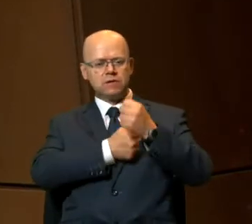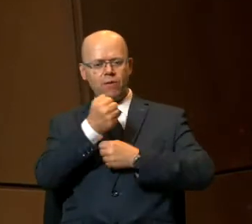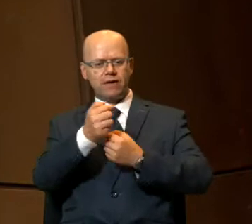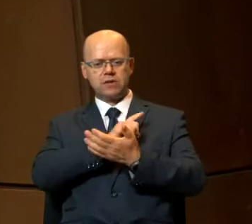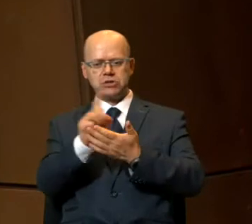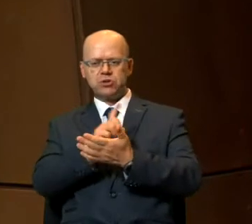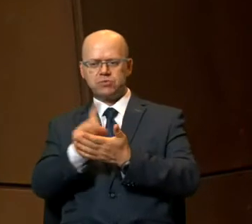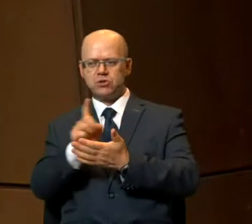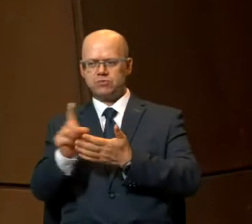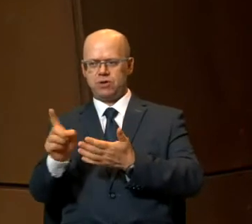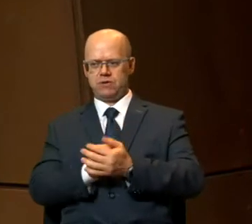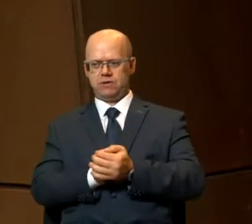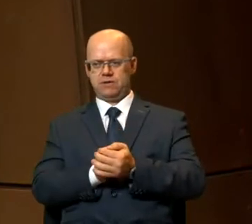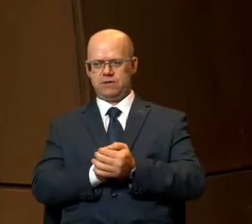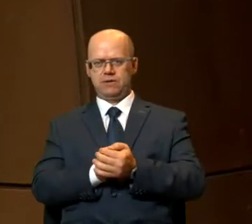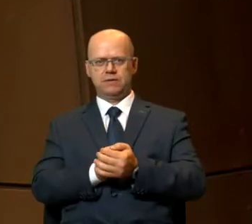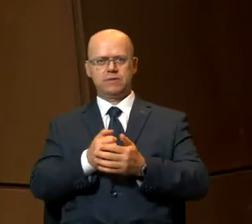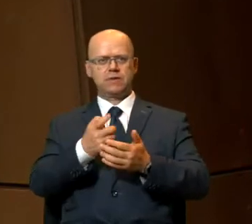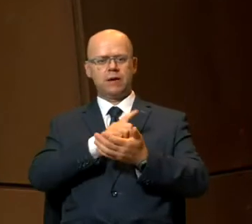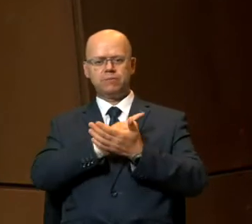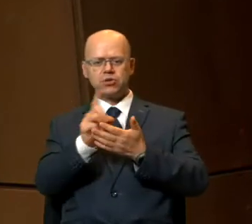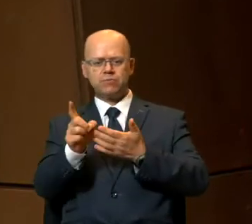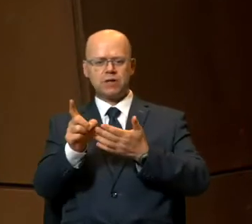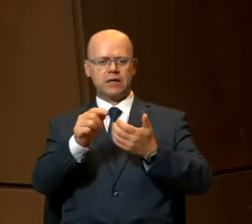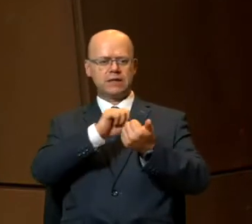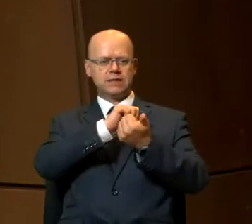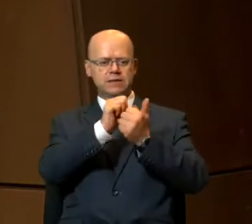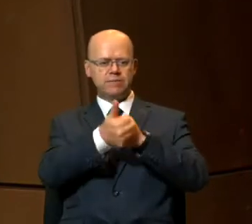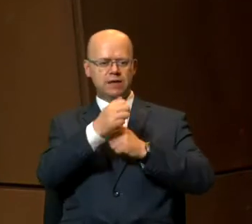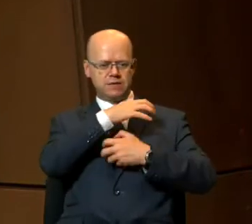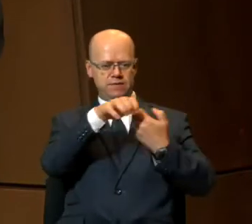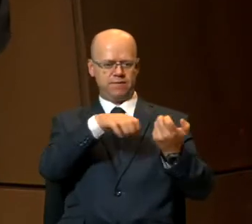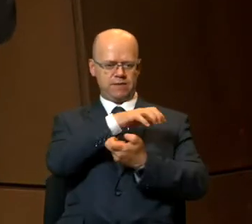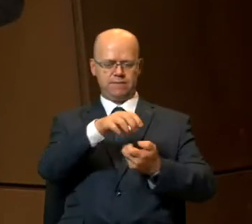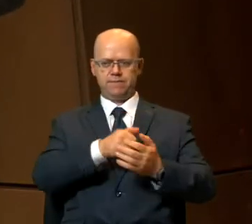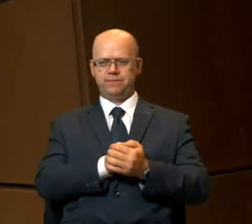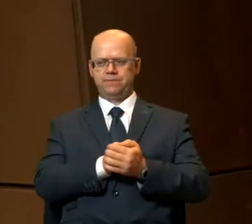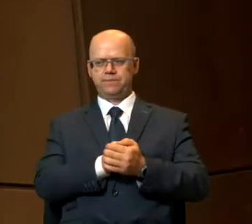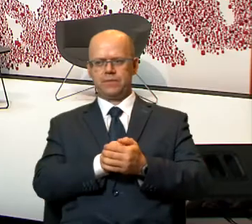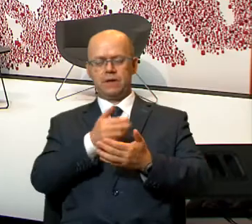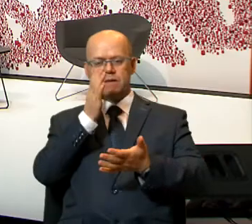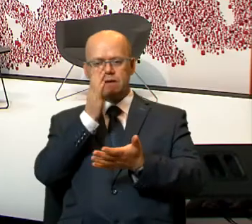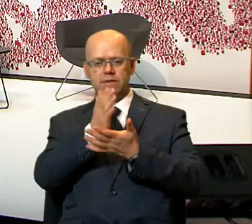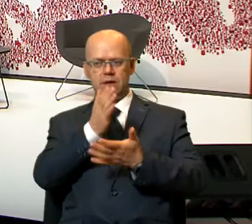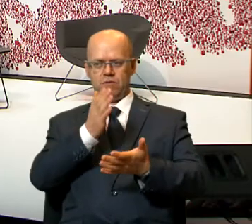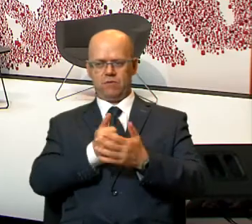agresji, będącego pokłosiem przyspieszania. A więc mamy nie tylko